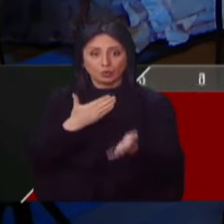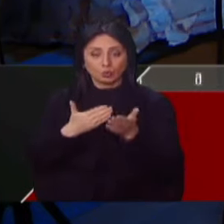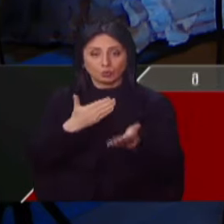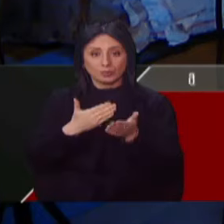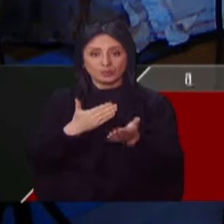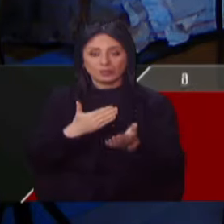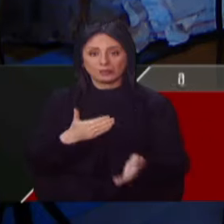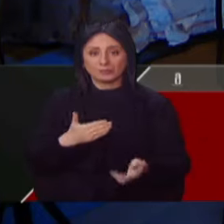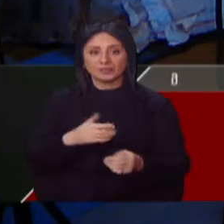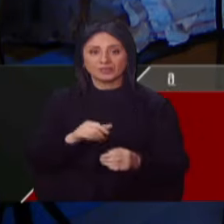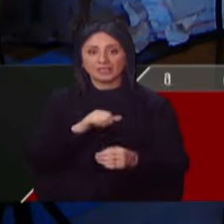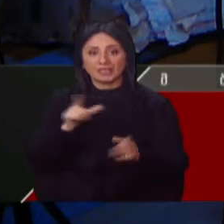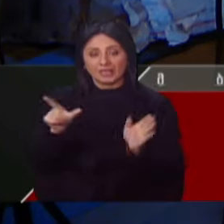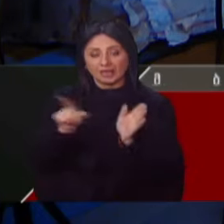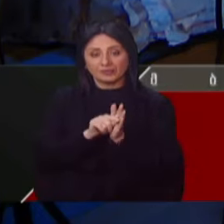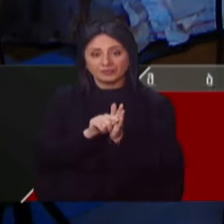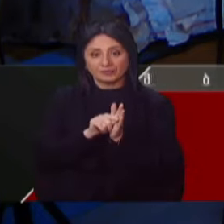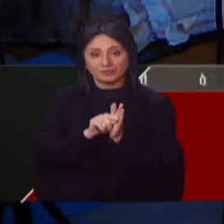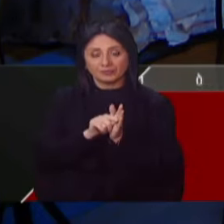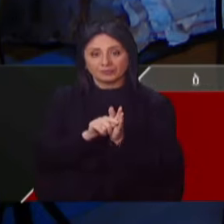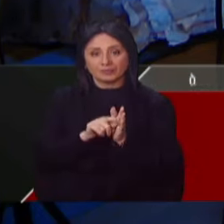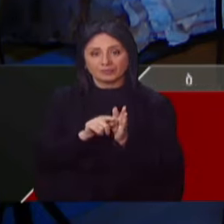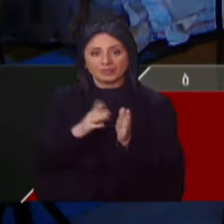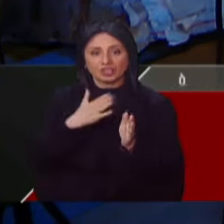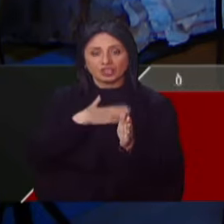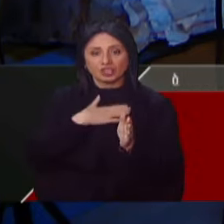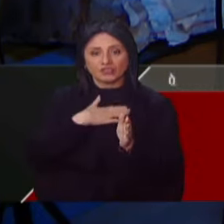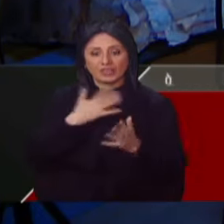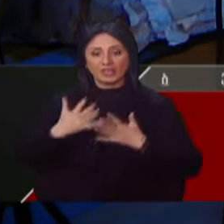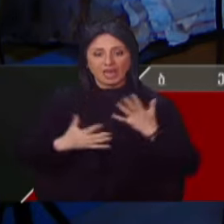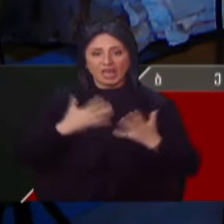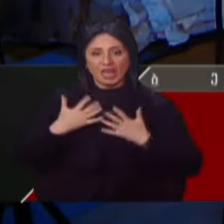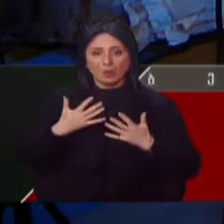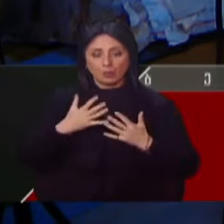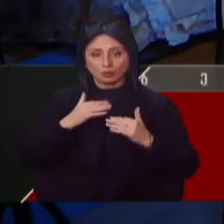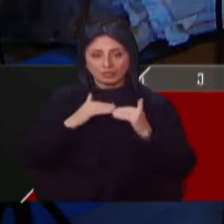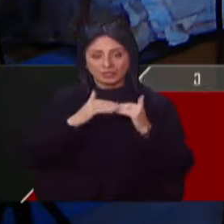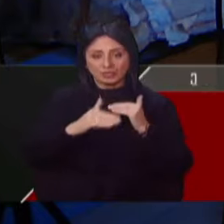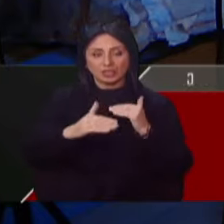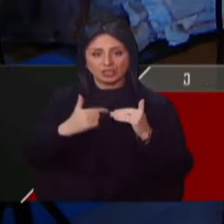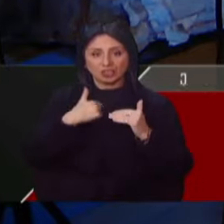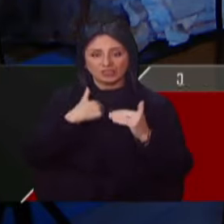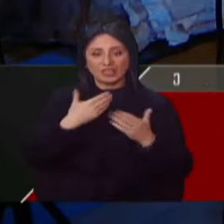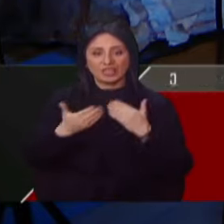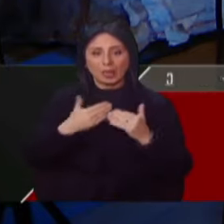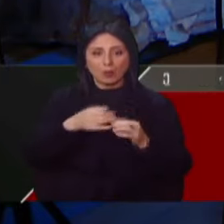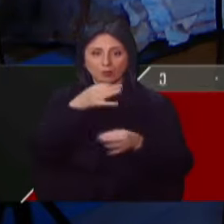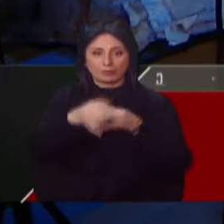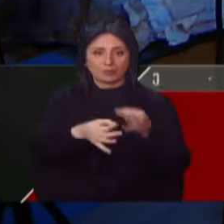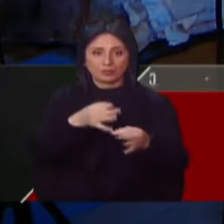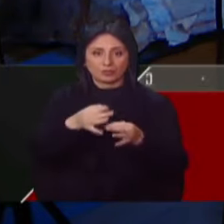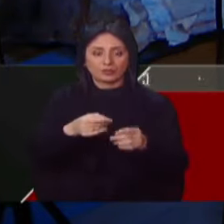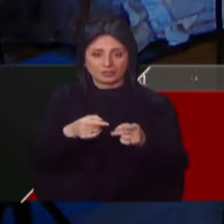tunța, tans devs, esiti. Ce niște emoțiuri poni, ce niște subiecturi. Am ucit de bunle bai, mi-am